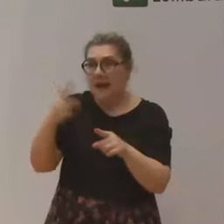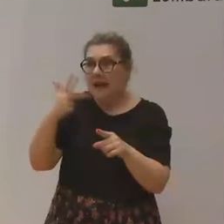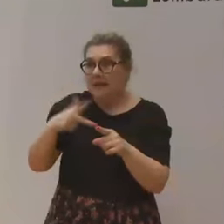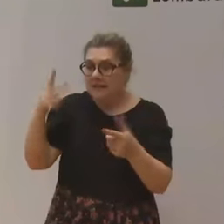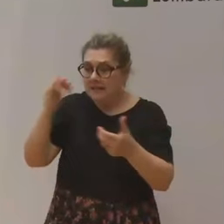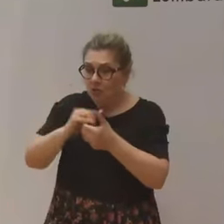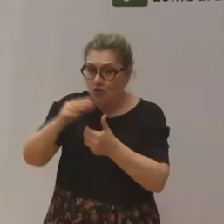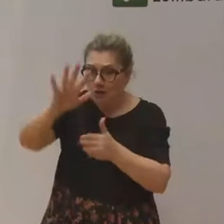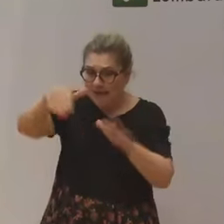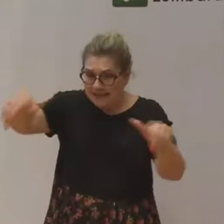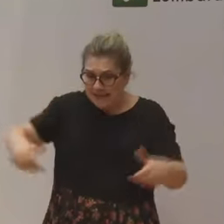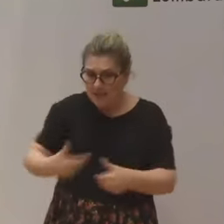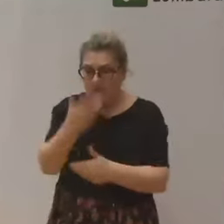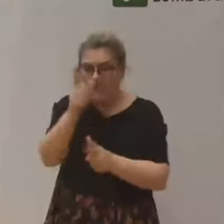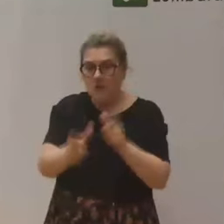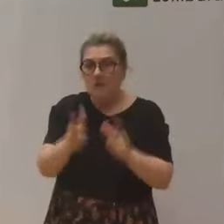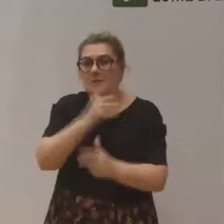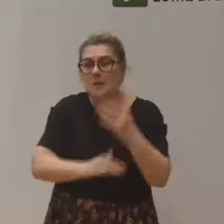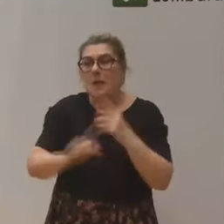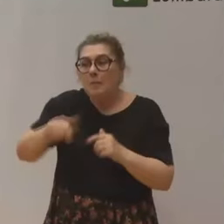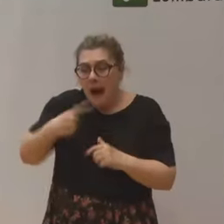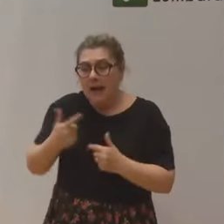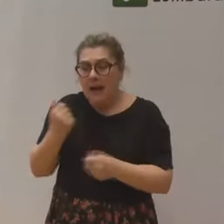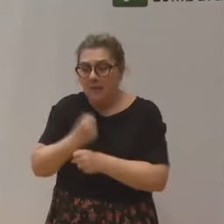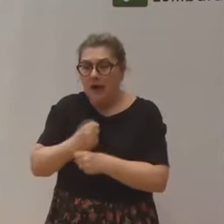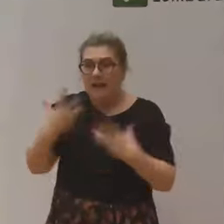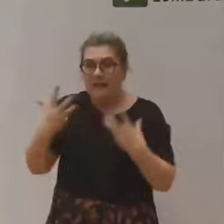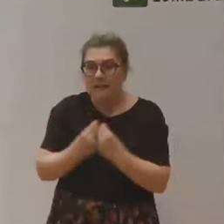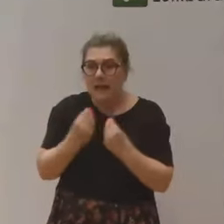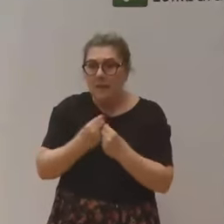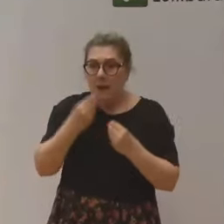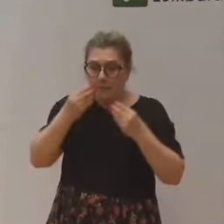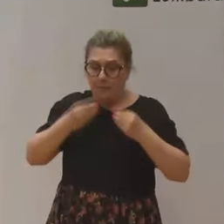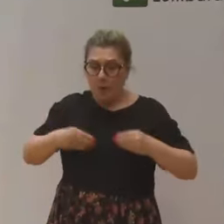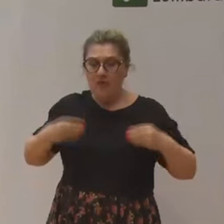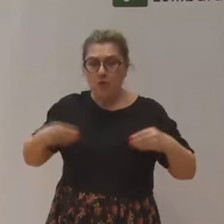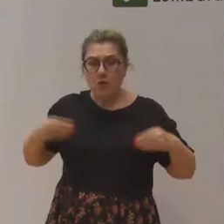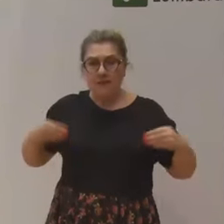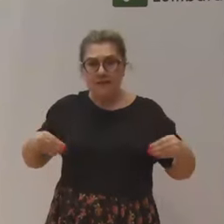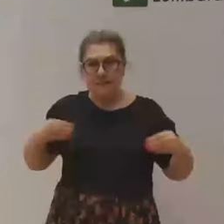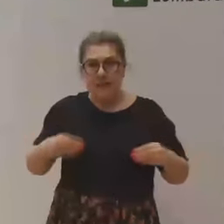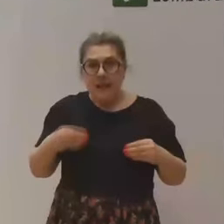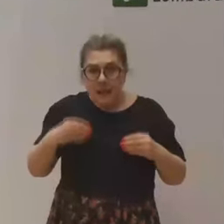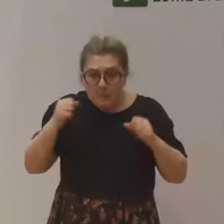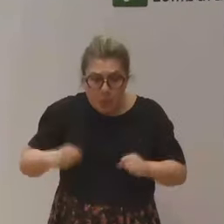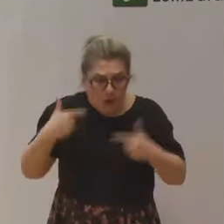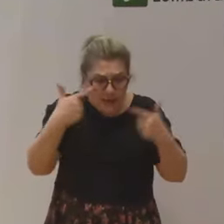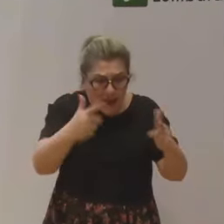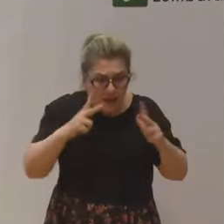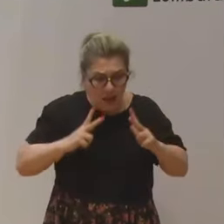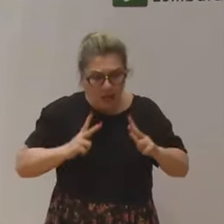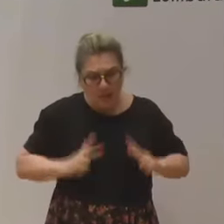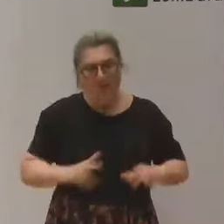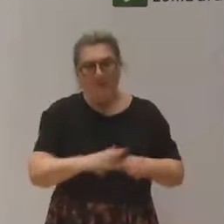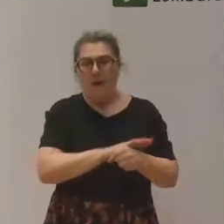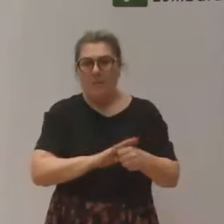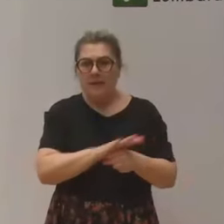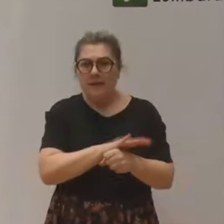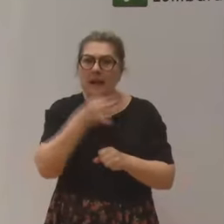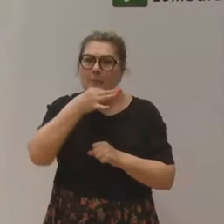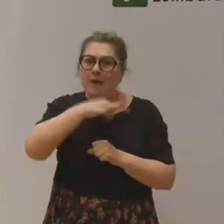socializzazione delle persone con disabilità, ma anche con la parte più professionale che rassicura le famiglie anche nella capacità